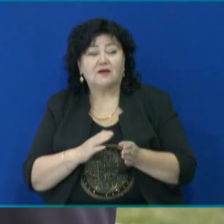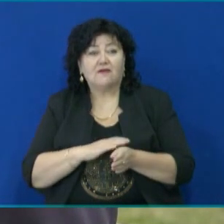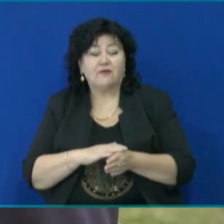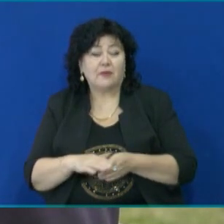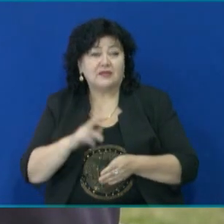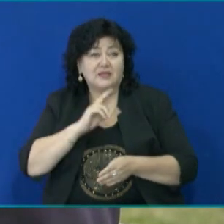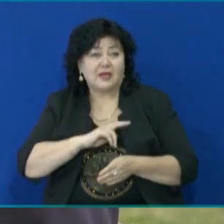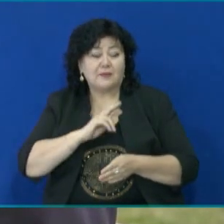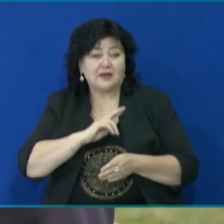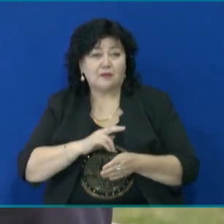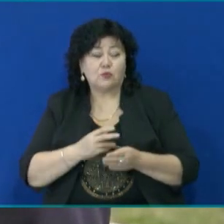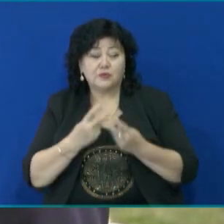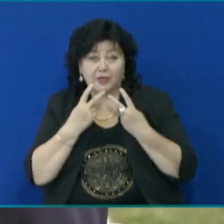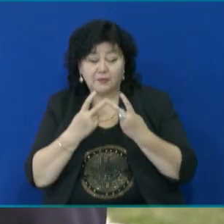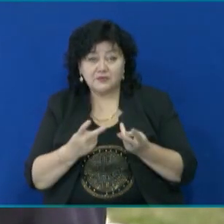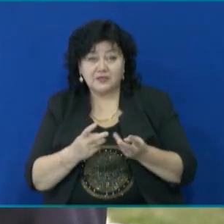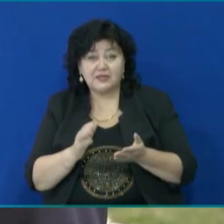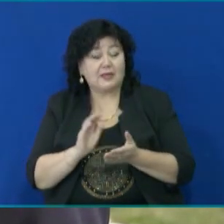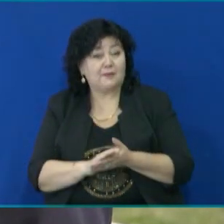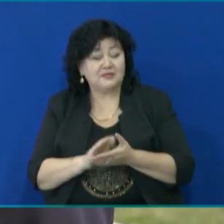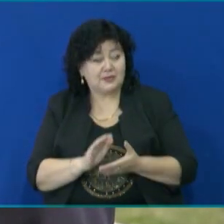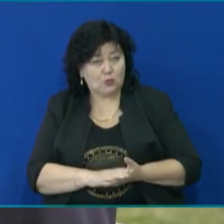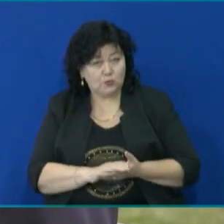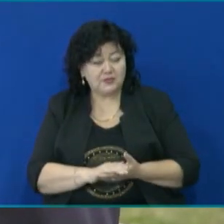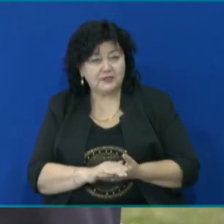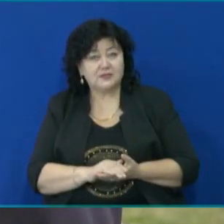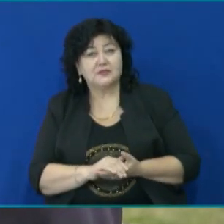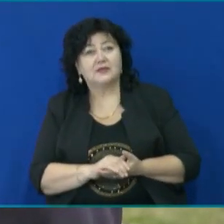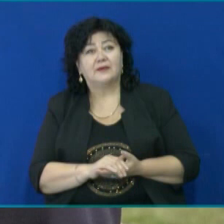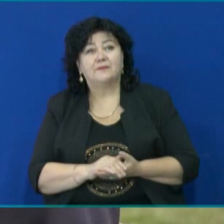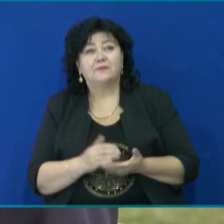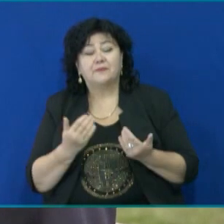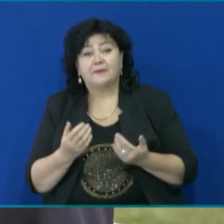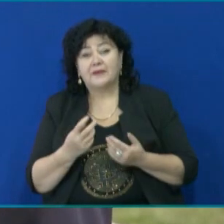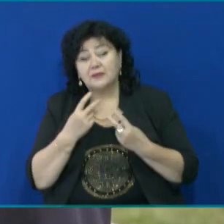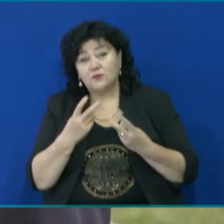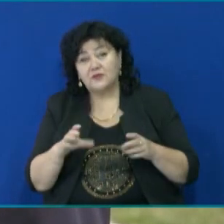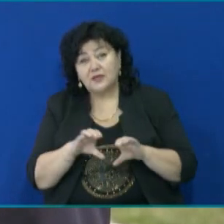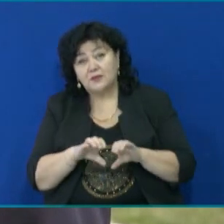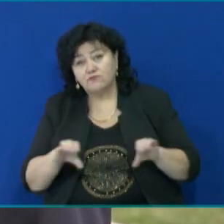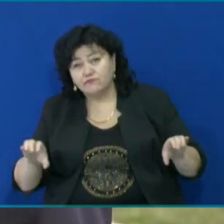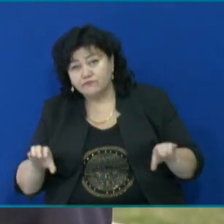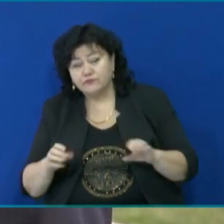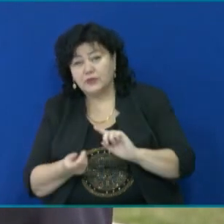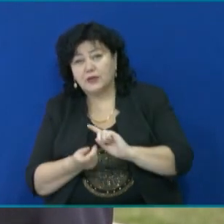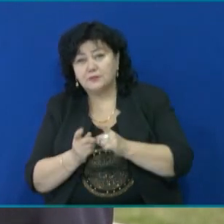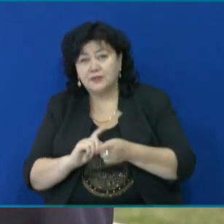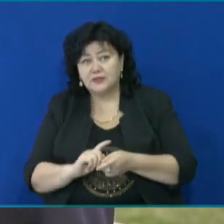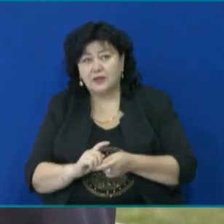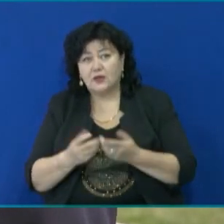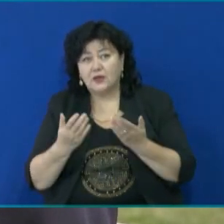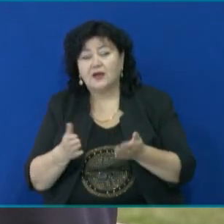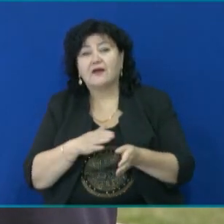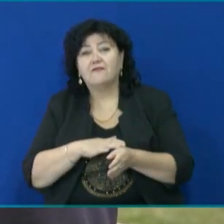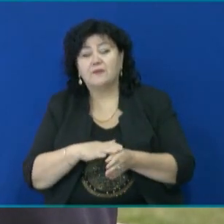келген мақсатымыз Курчатов қаласына тарифті инвестицияға айырбастау бағдарламасының аясында